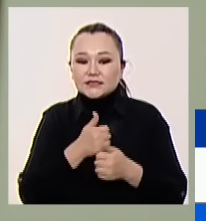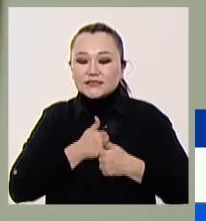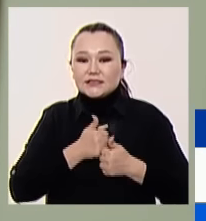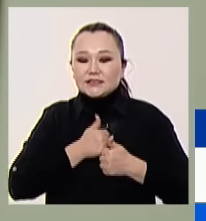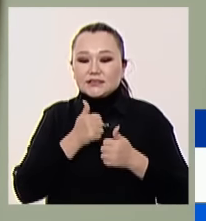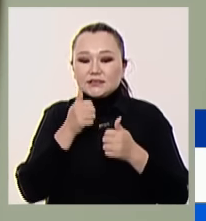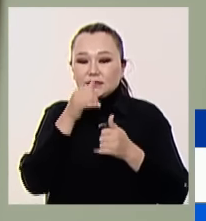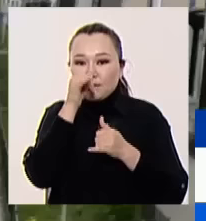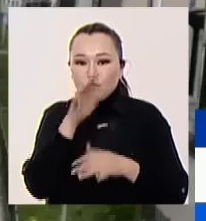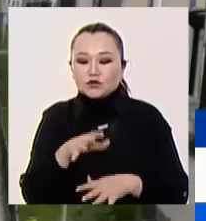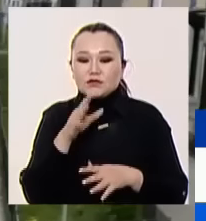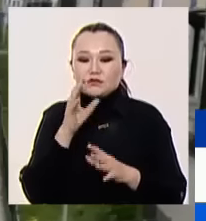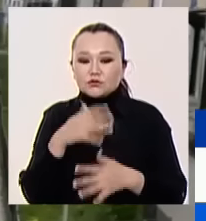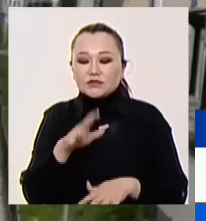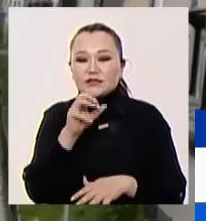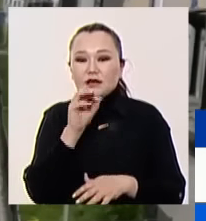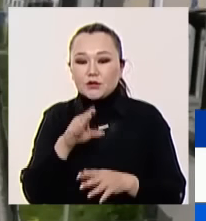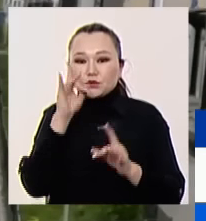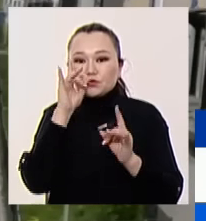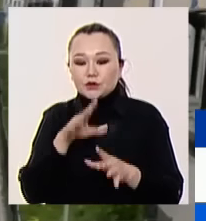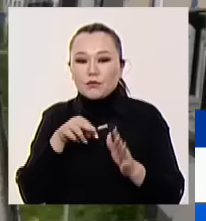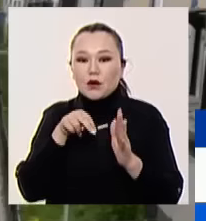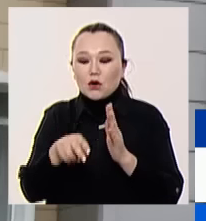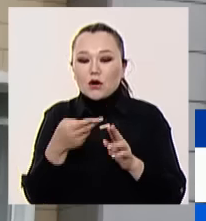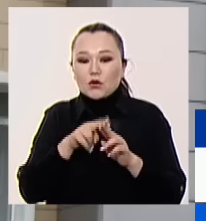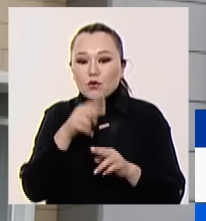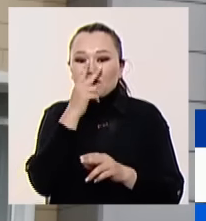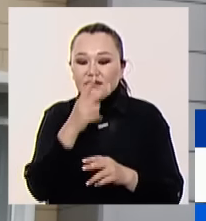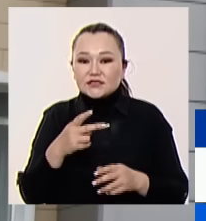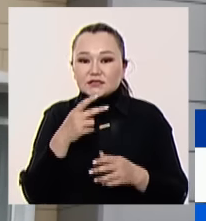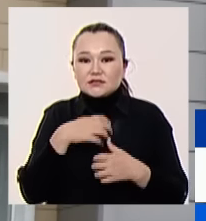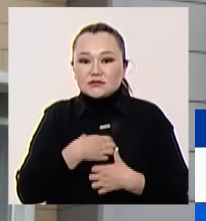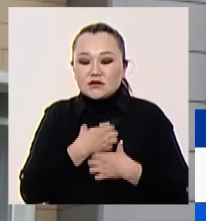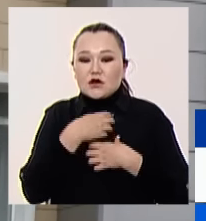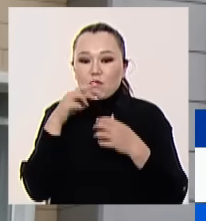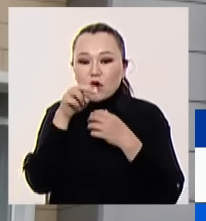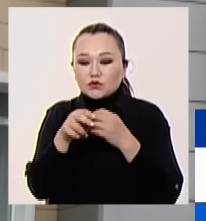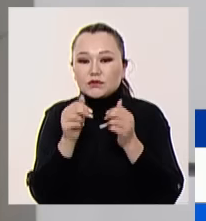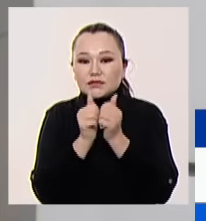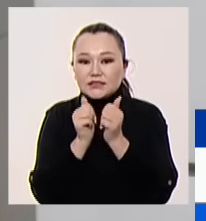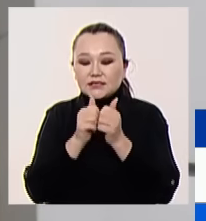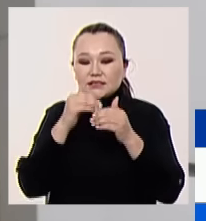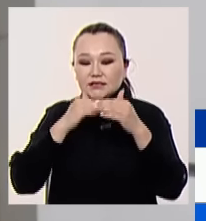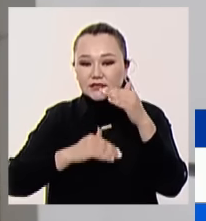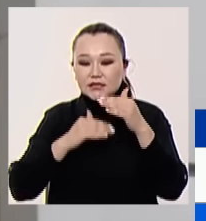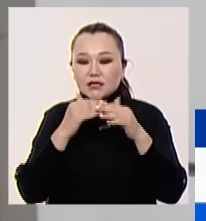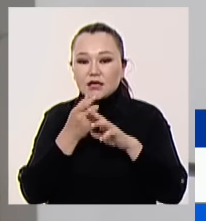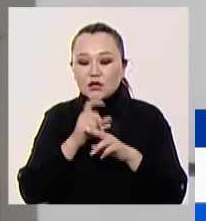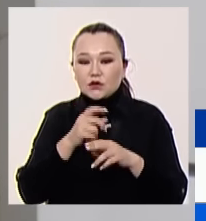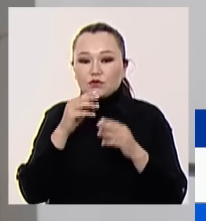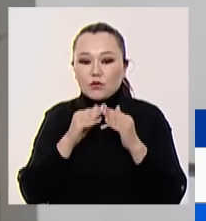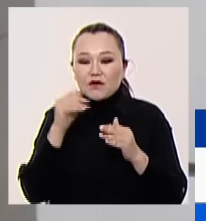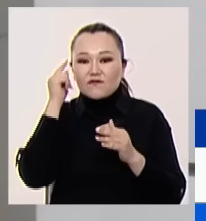оказались тщетными. Тогда Сабит Шонтакбаев, случайный прохожий, который увидел страшную картину, пошел в квартиру снизу. Времени для раздумий не